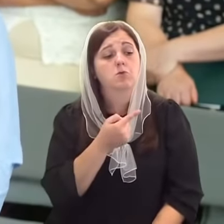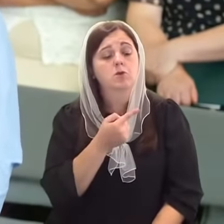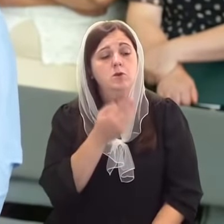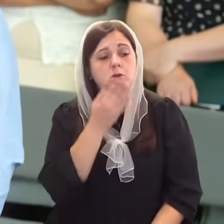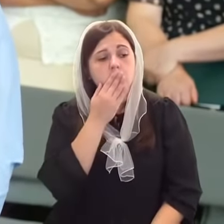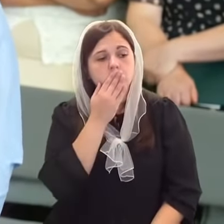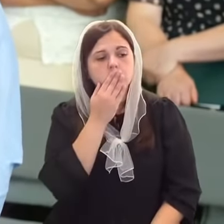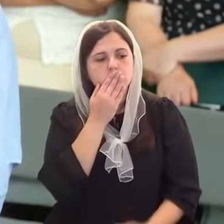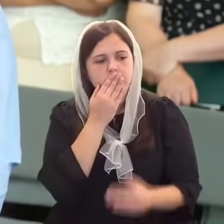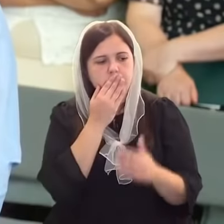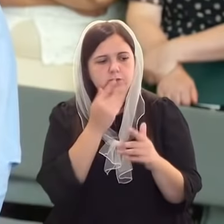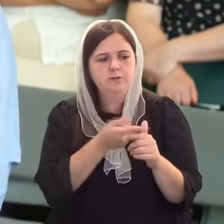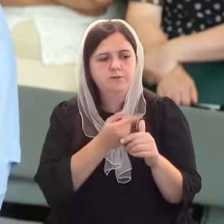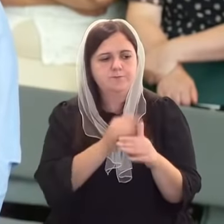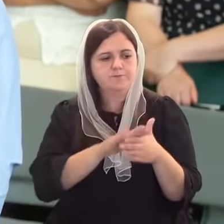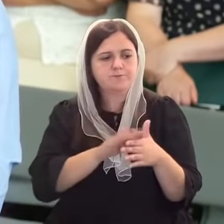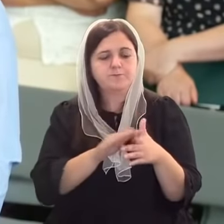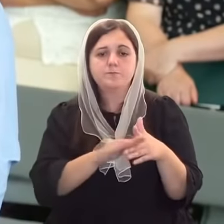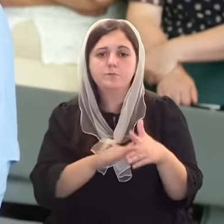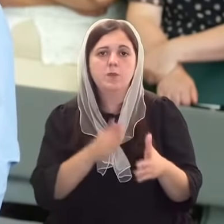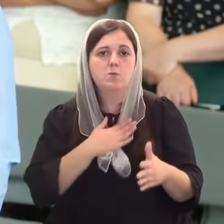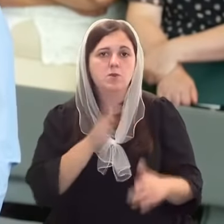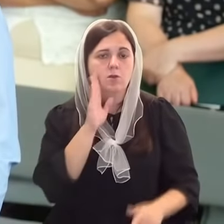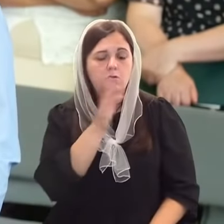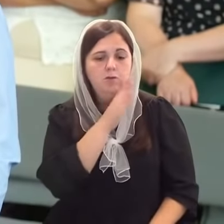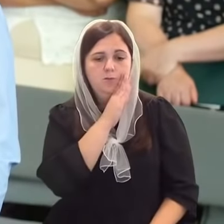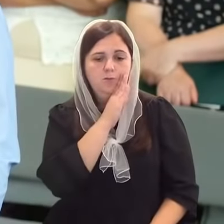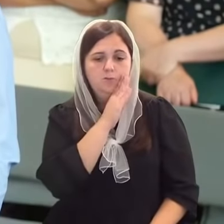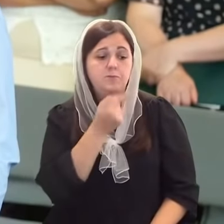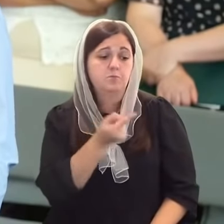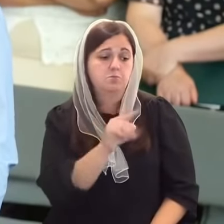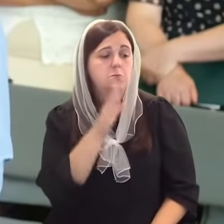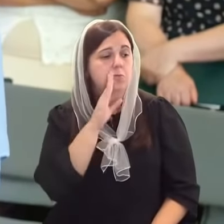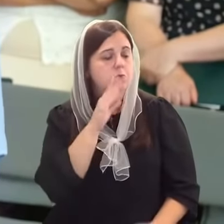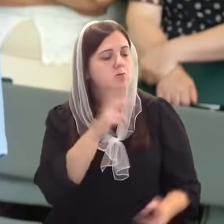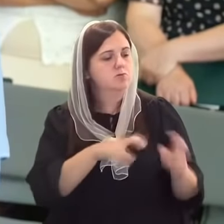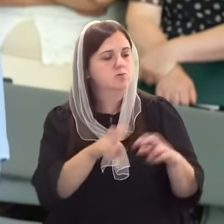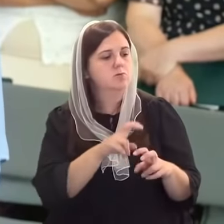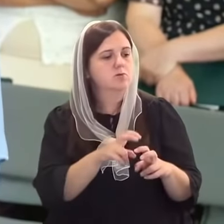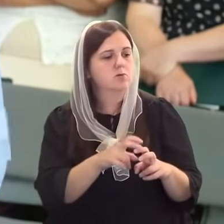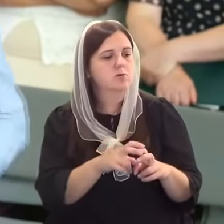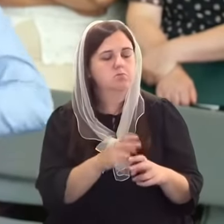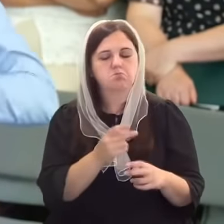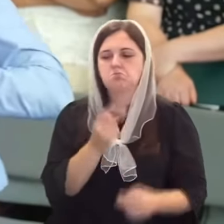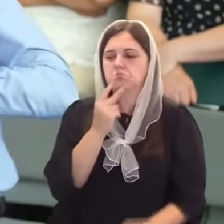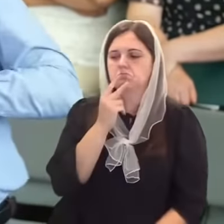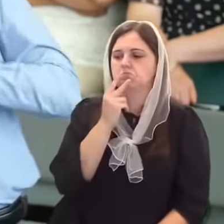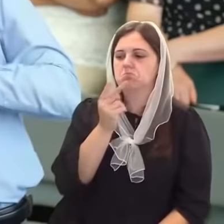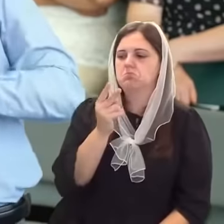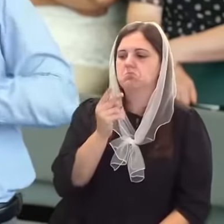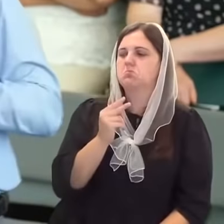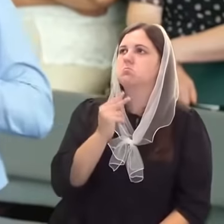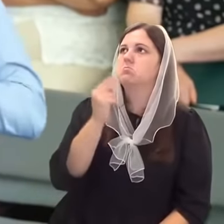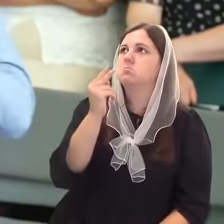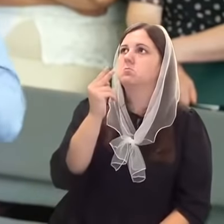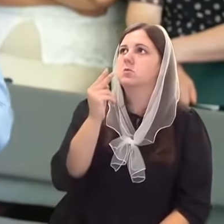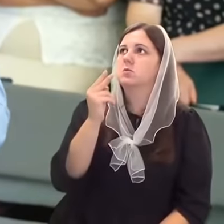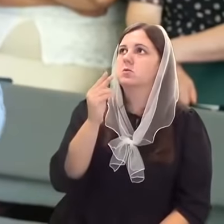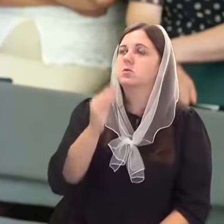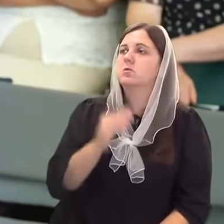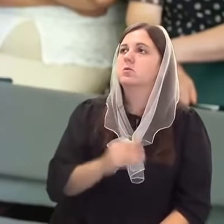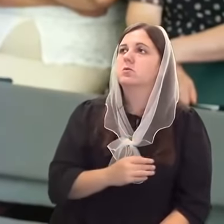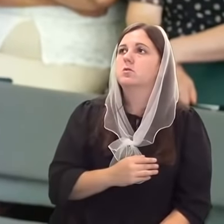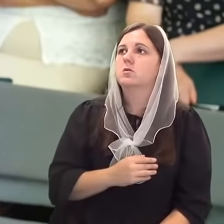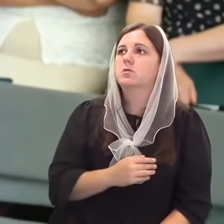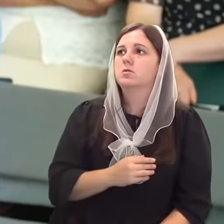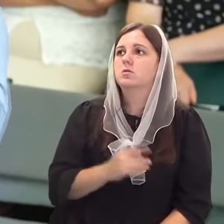отчество своей мамы. И говорю: мы ищем такую женщину. Она смотрит на меня, на низкого роста, смотрит снизу